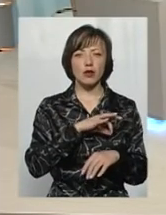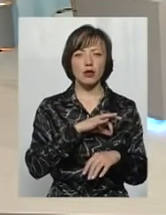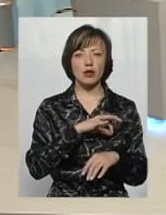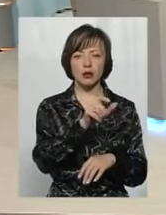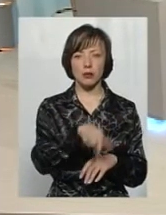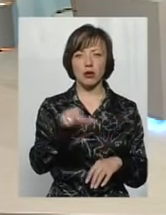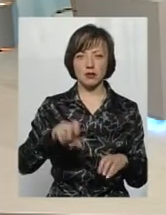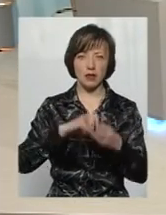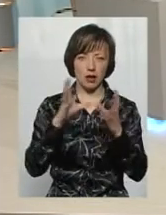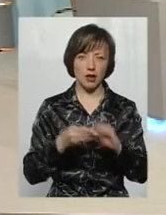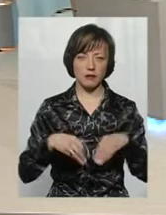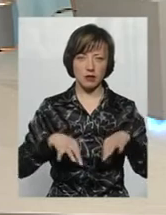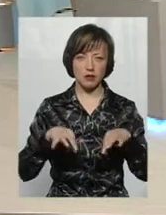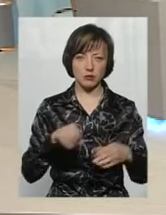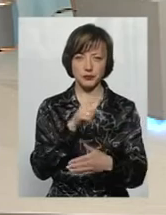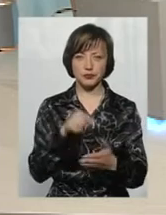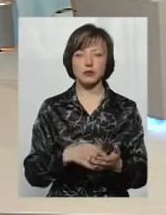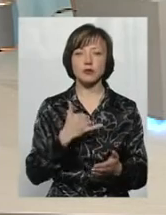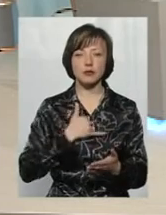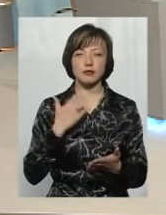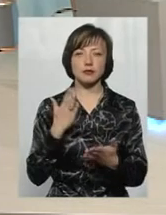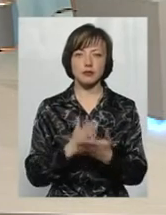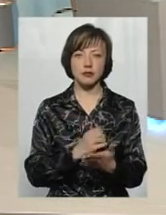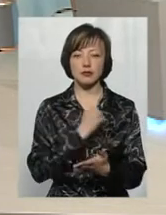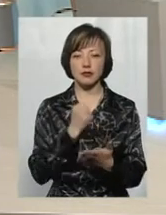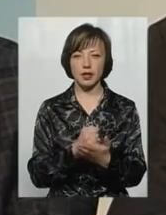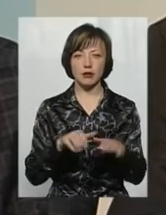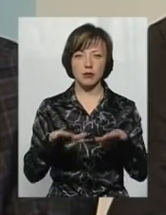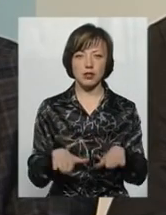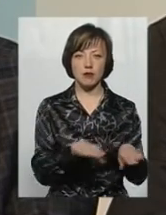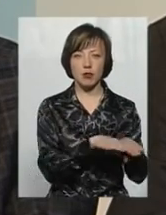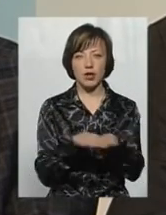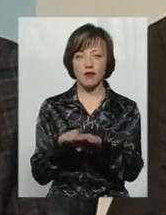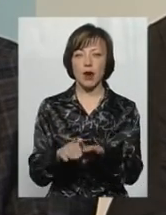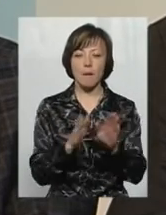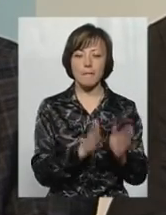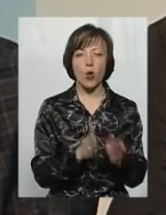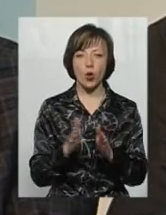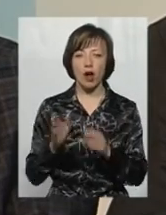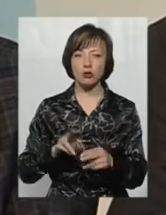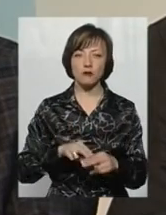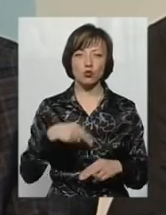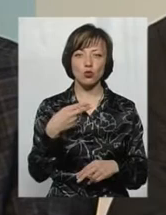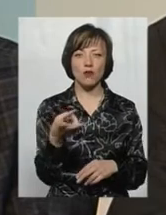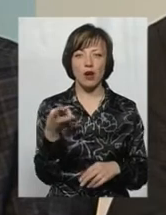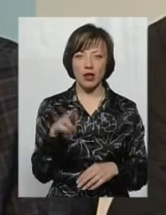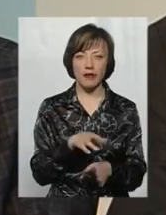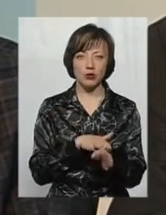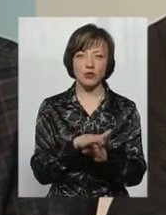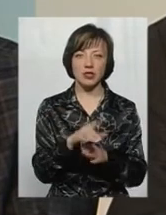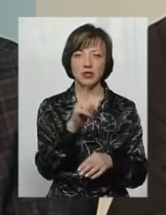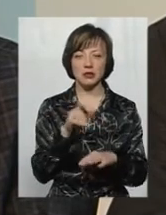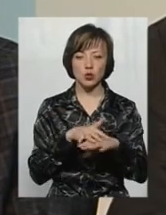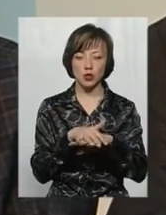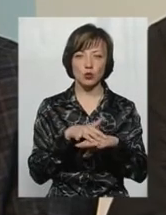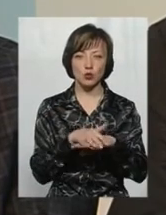пільговиків взагалі в транспорті? У нас є прийнятий на місцевому рівні порядок. Відшкодування відбувається з